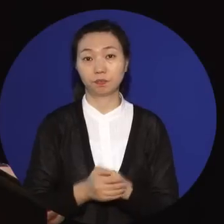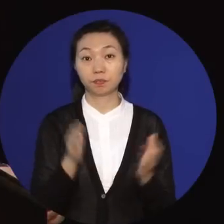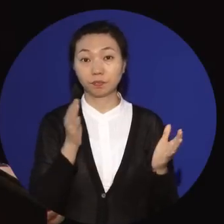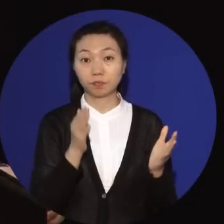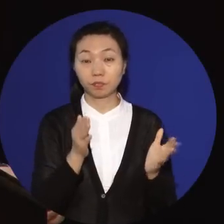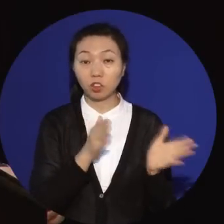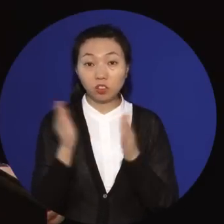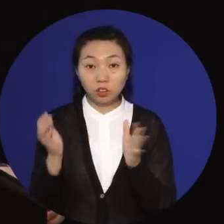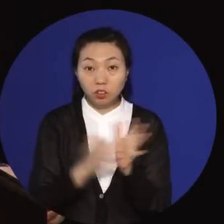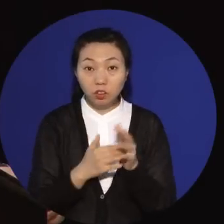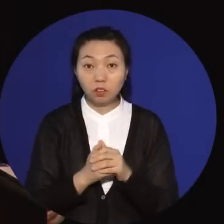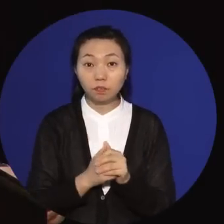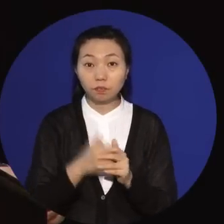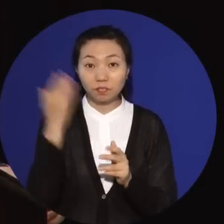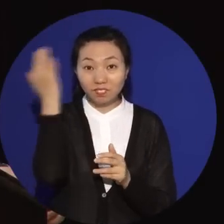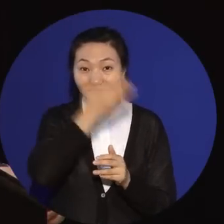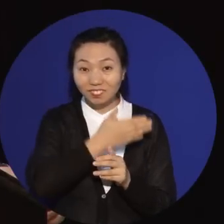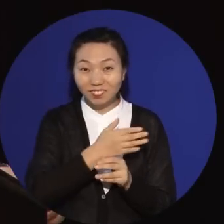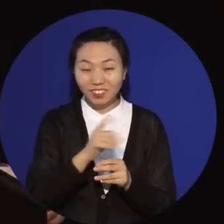정리가 됐어요?